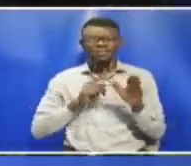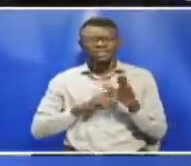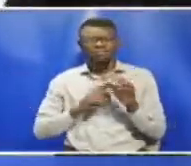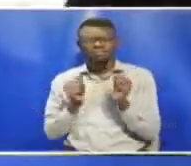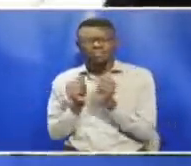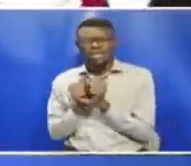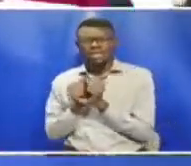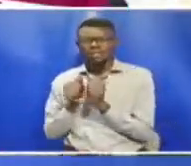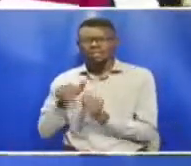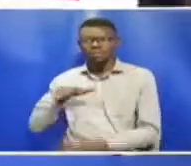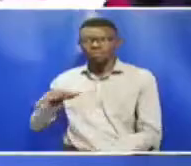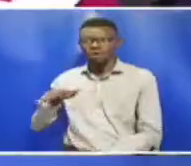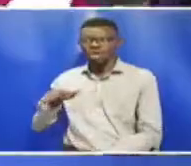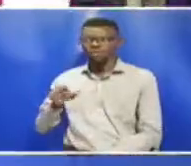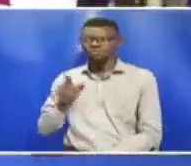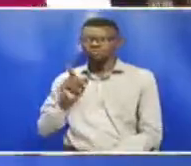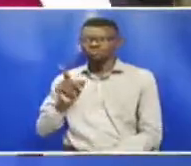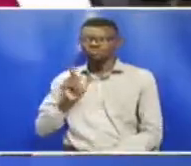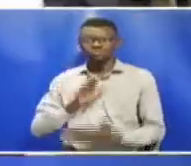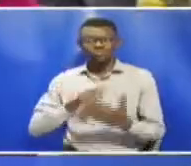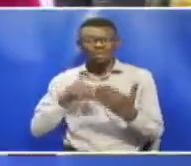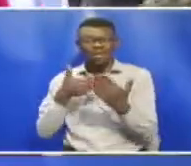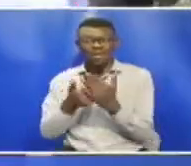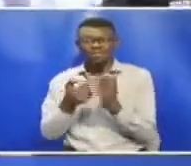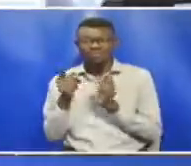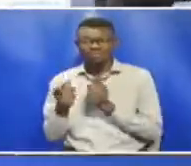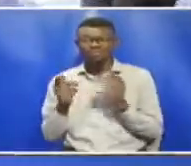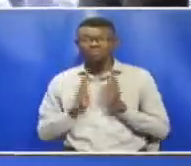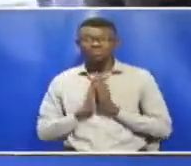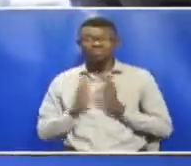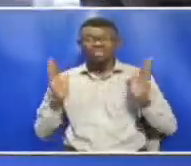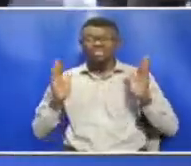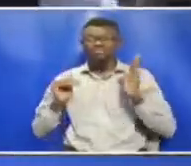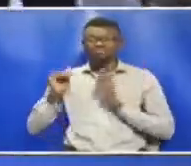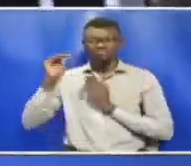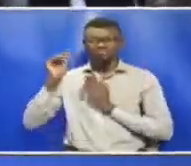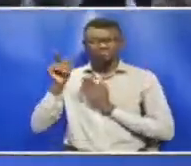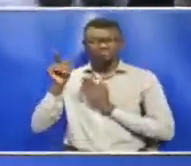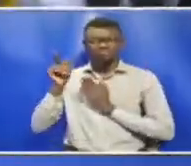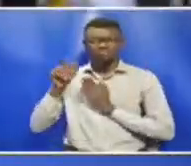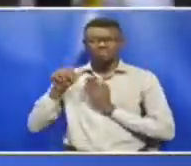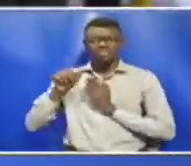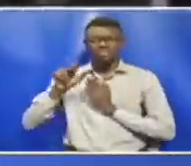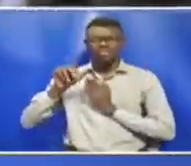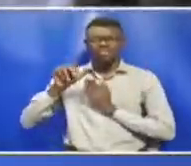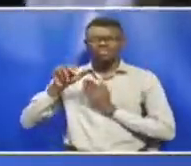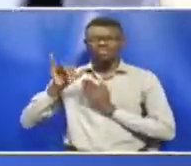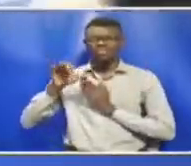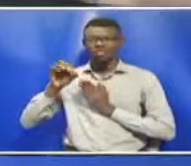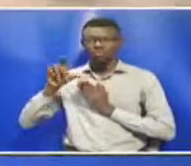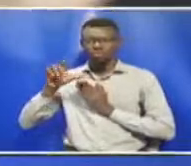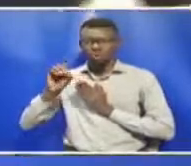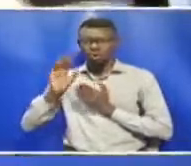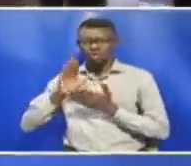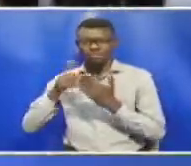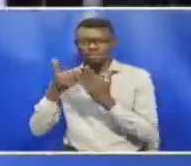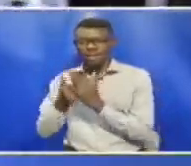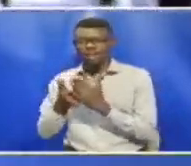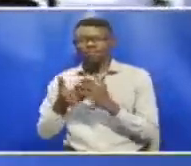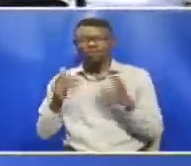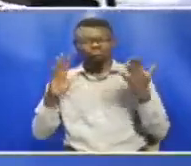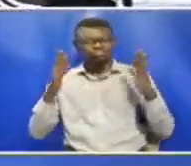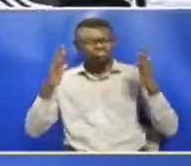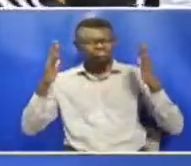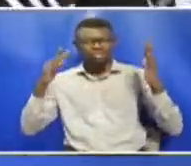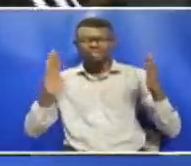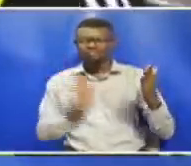asubuhi, mgeni aliyesubiriwa askofu mkuu Philip Anyolo akaingia uwanjani na kukaribishwa kwa mbwembwe na